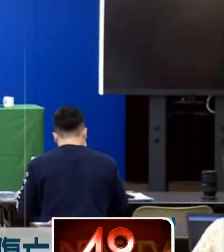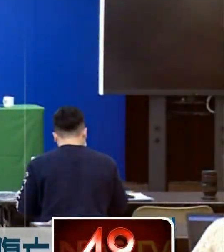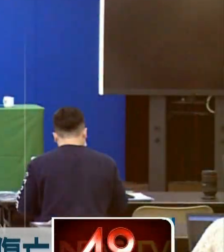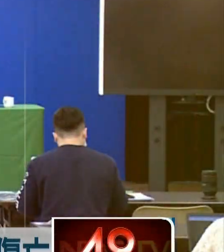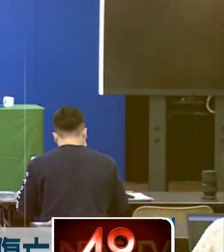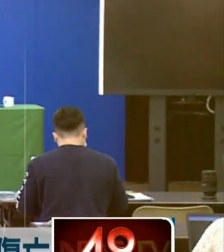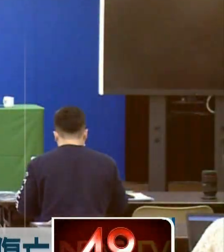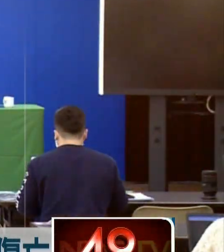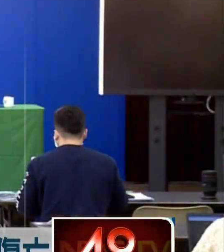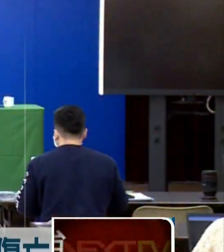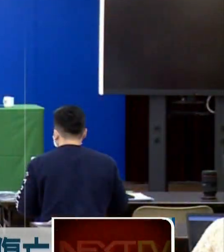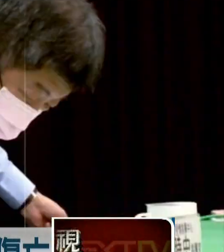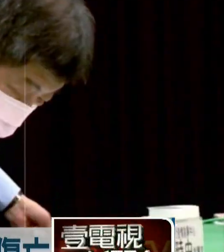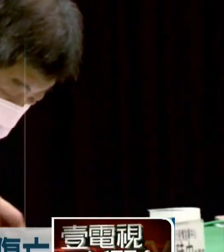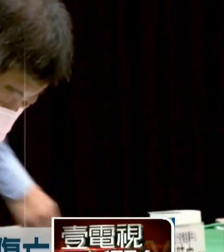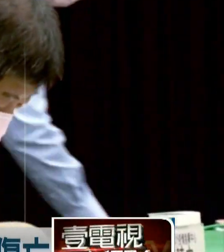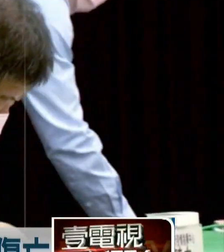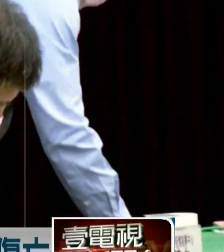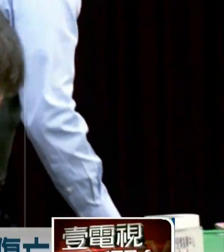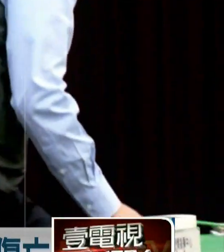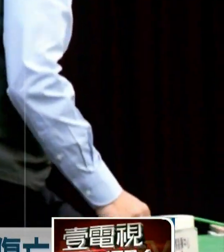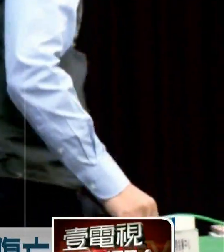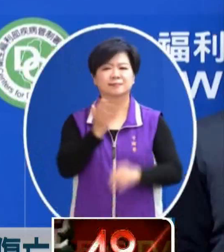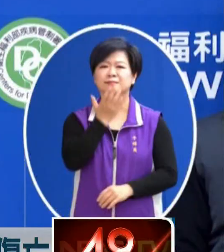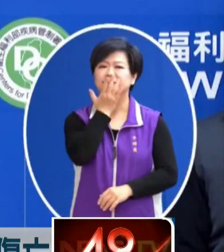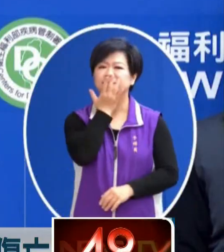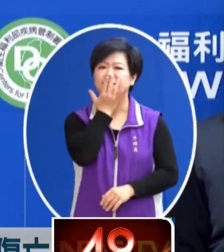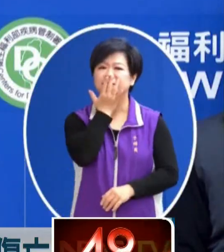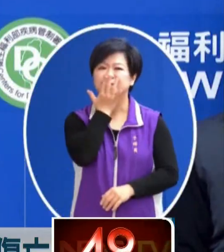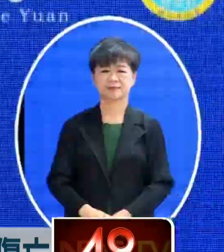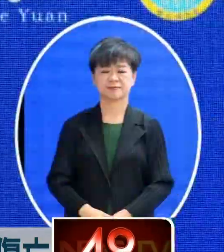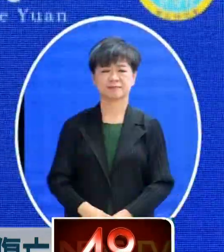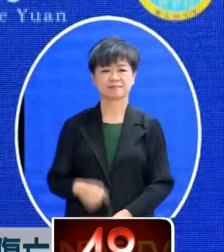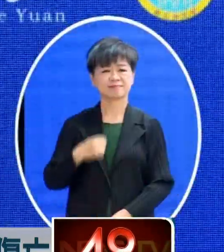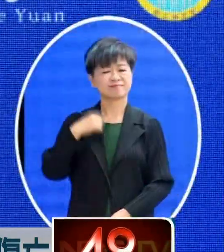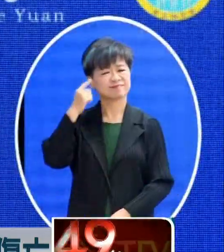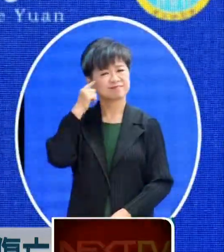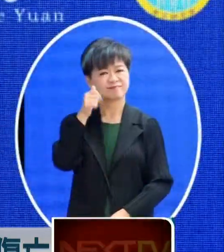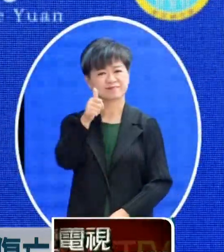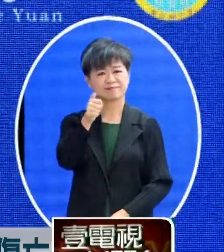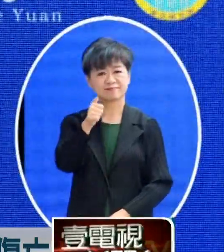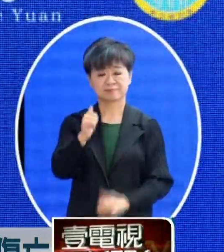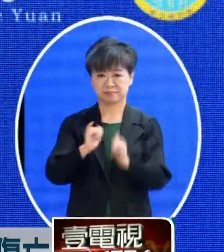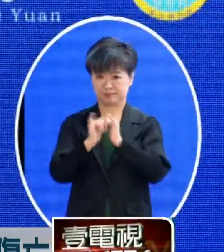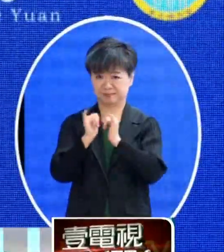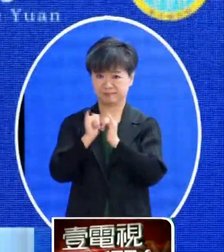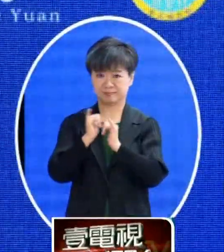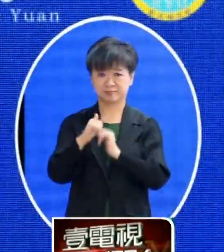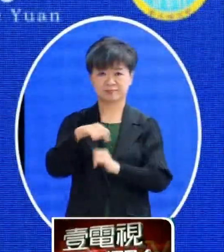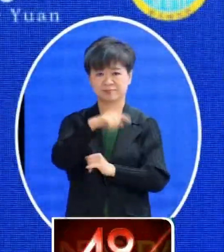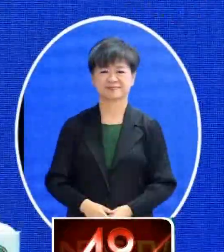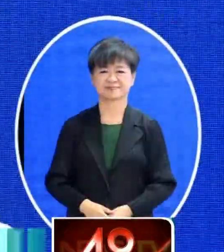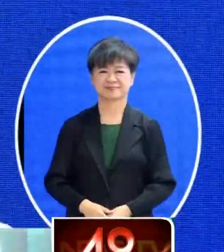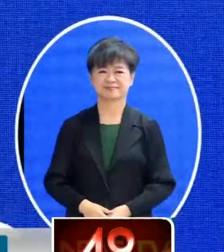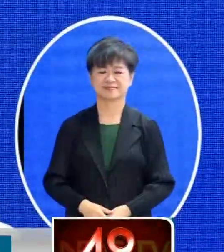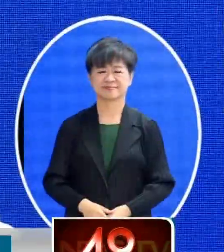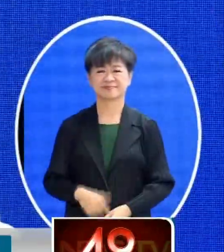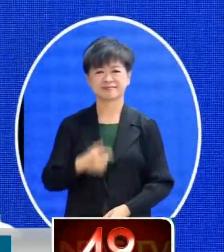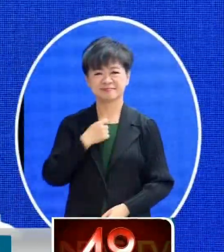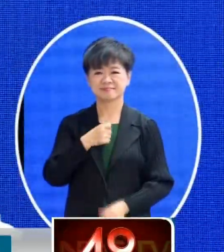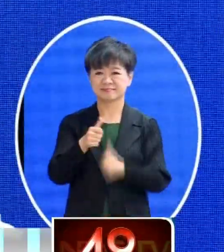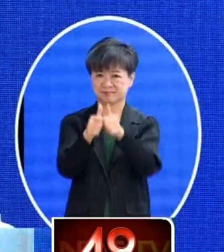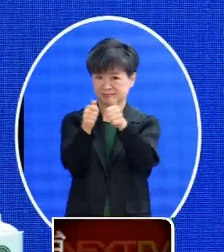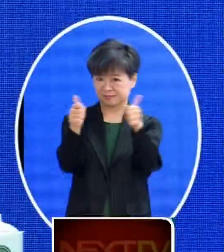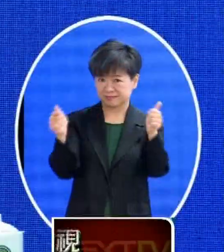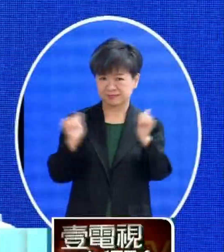要跟小朋友讲，就是说，其实口罩的颜色，都一样。 感谢民众的一个充分的配合， 感谢每一个国